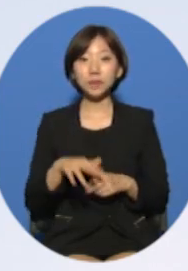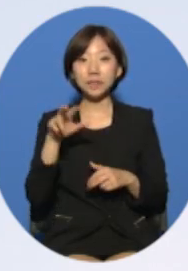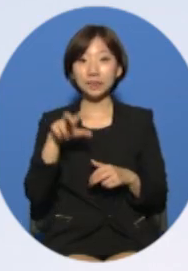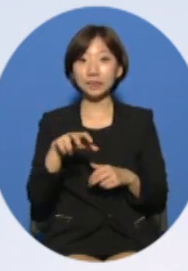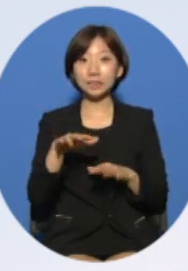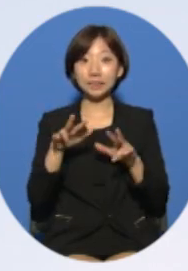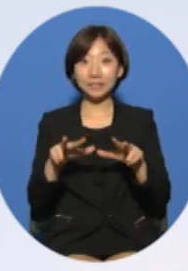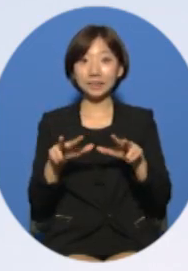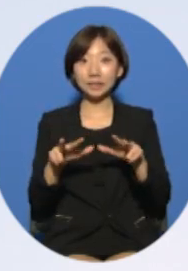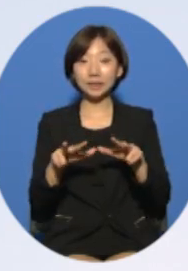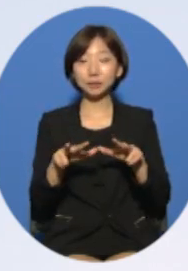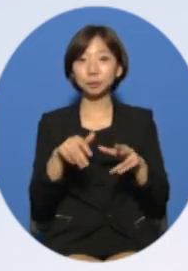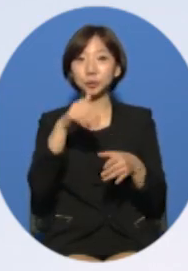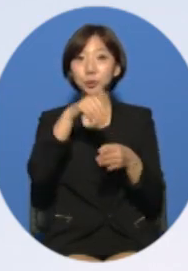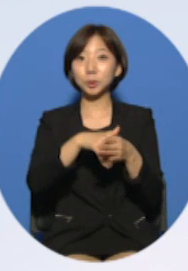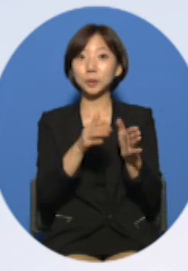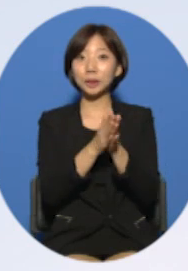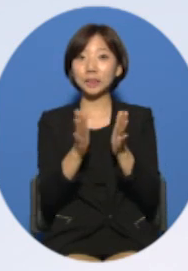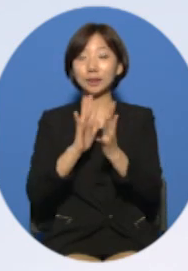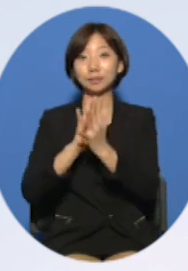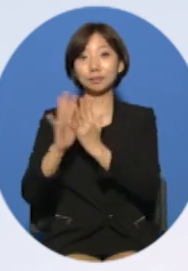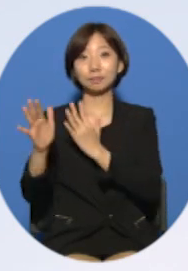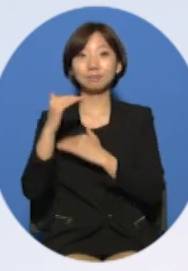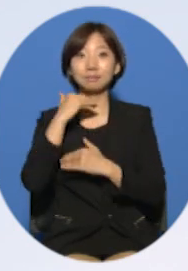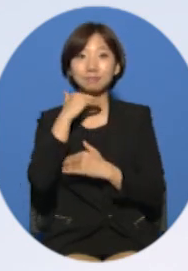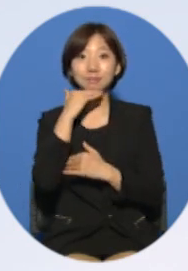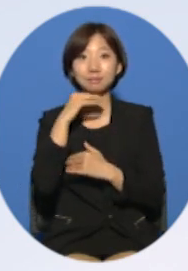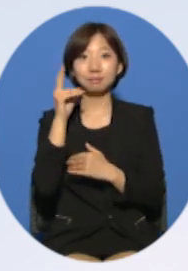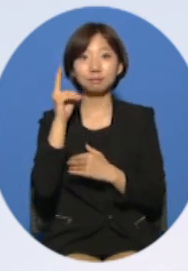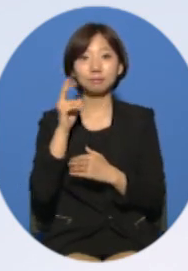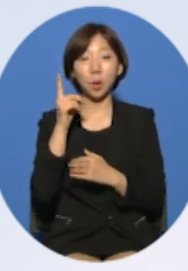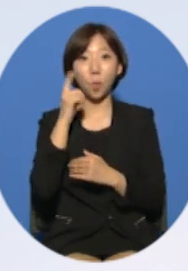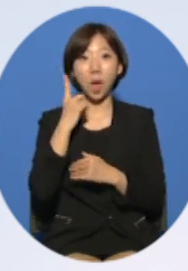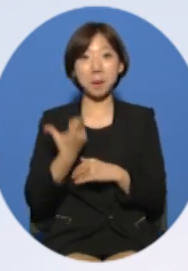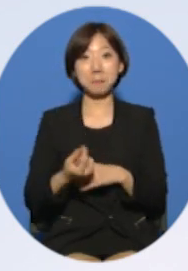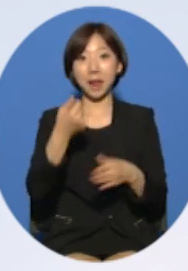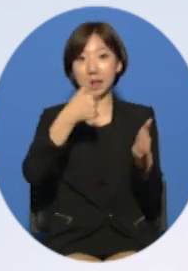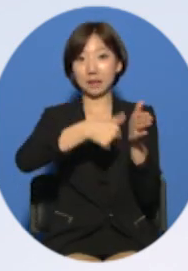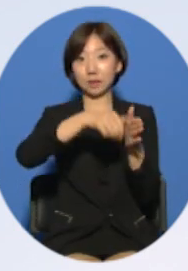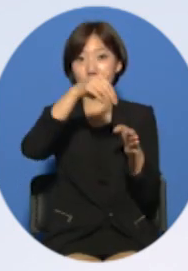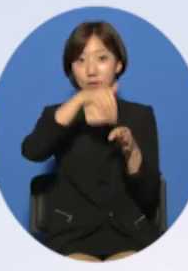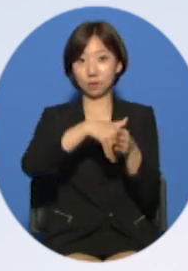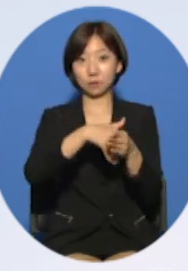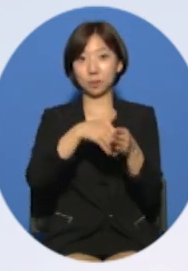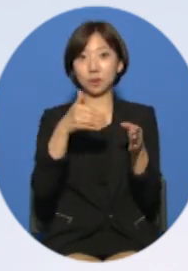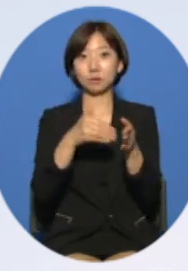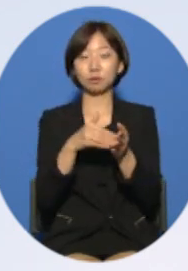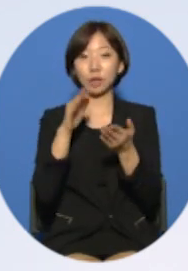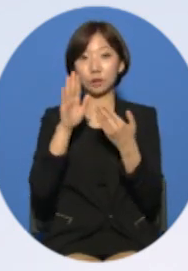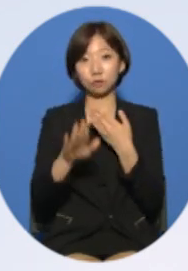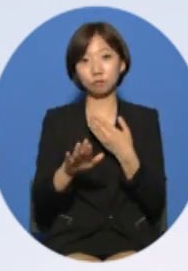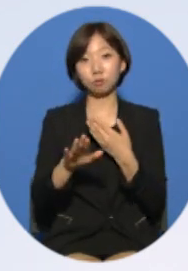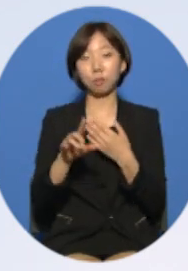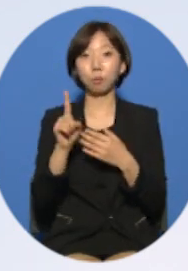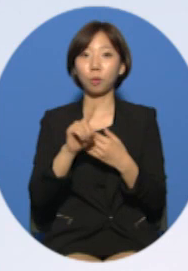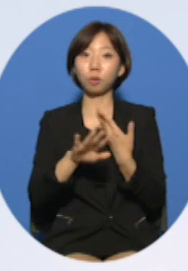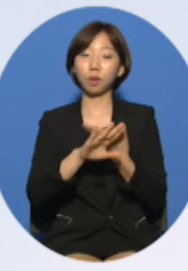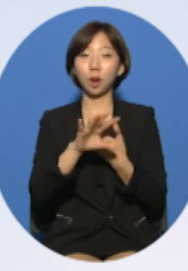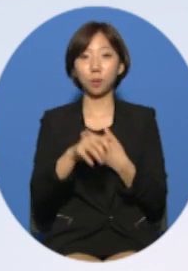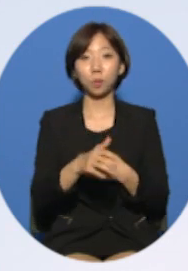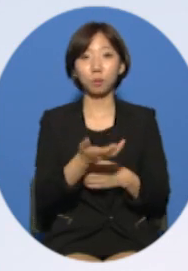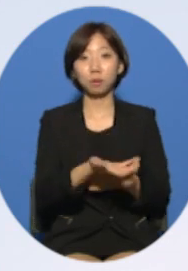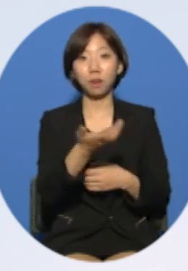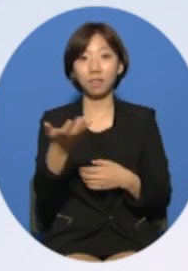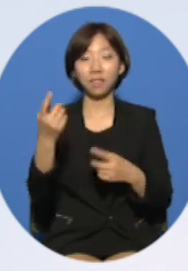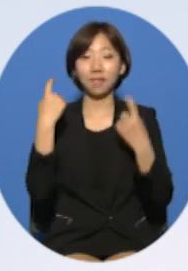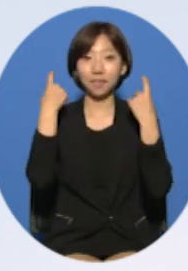좀 줄을 좀 서 있을 것 같아요. 네, 또 일찍 하고 또 어디 또 이제 이동하실 분도 계시니까요. 그 이동도 하고 네. 또